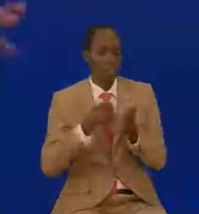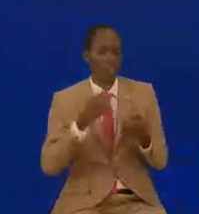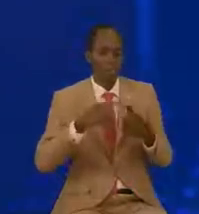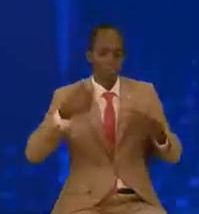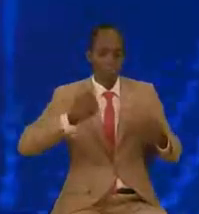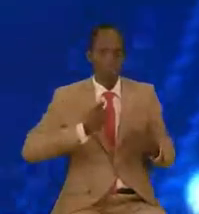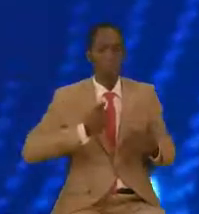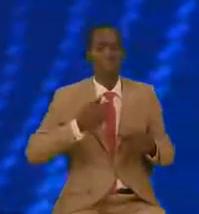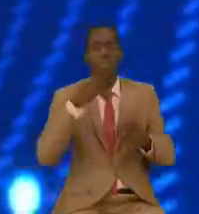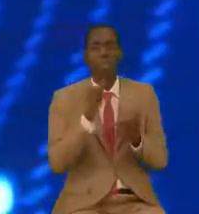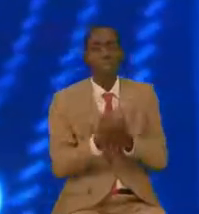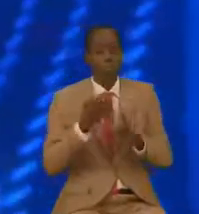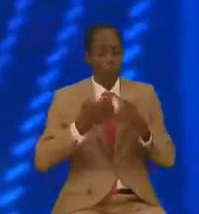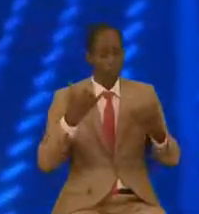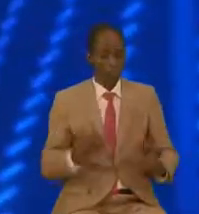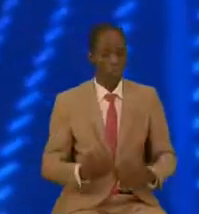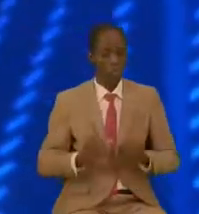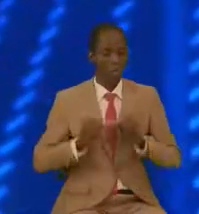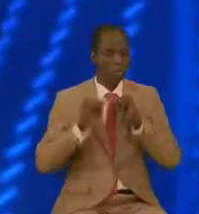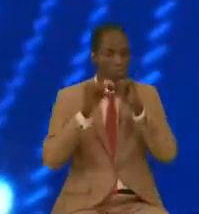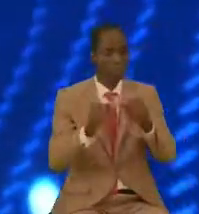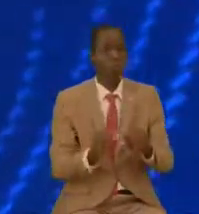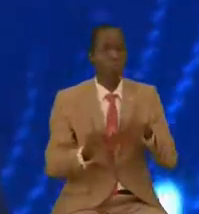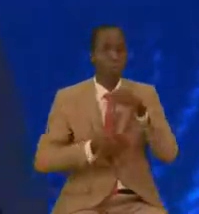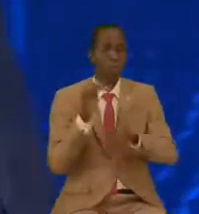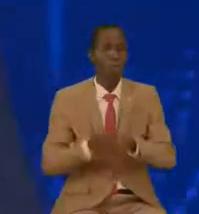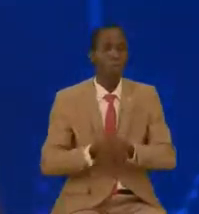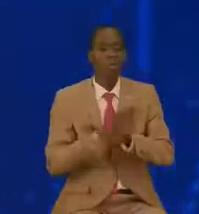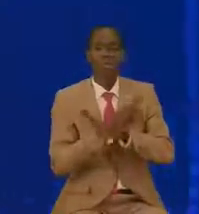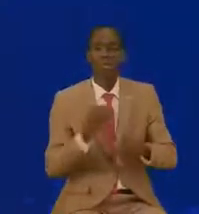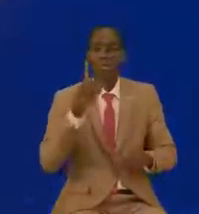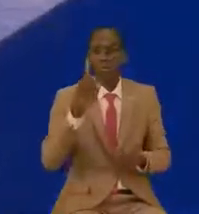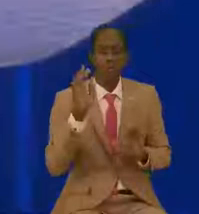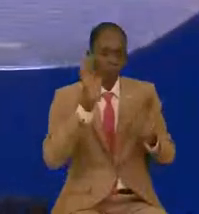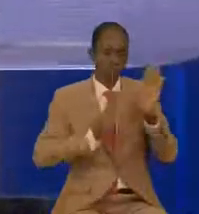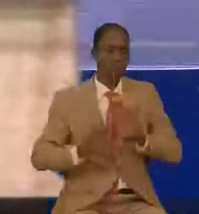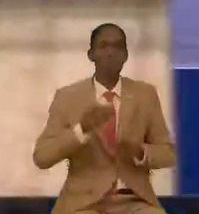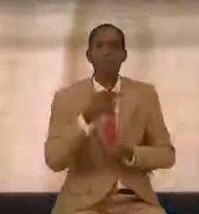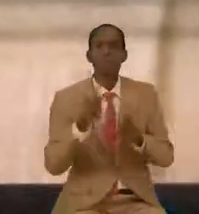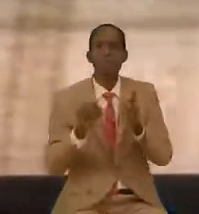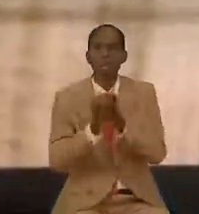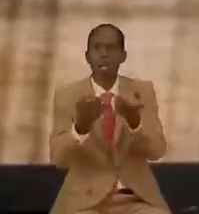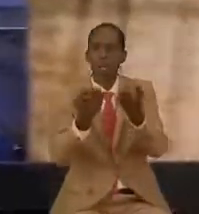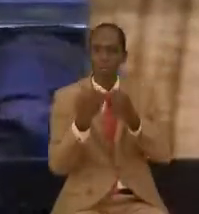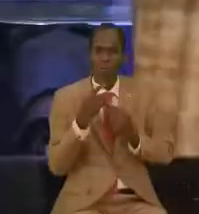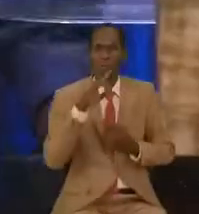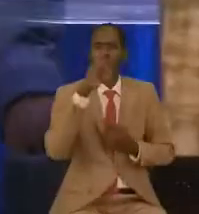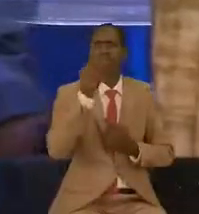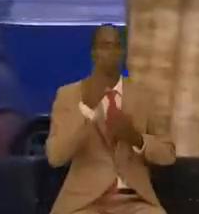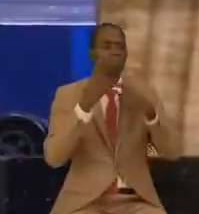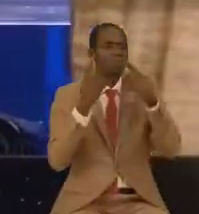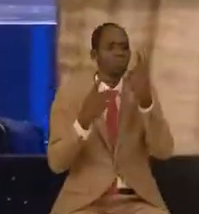dit à lui-même, que personne désormais ne me fasse de la peine. tous ces gens qui viennent poser la question et